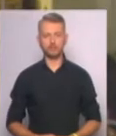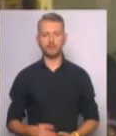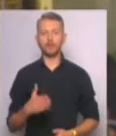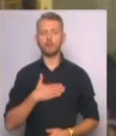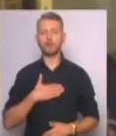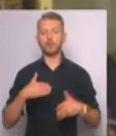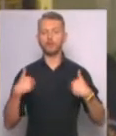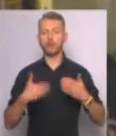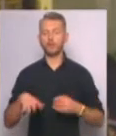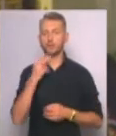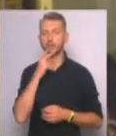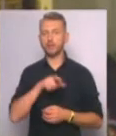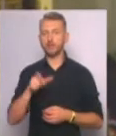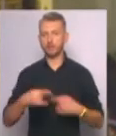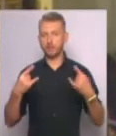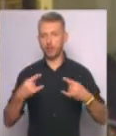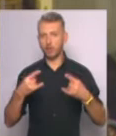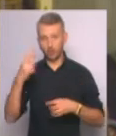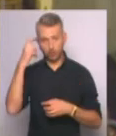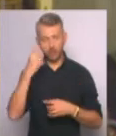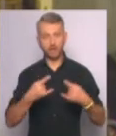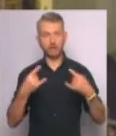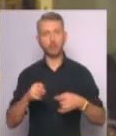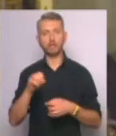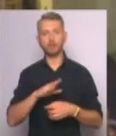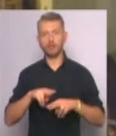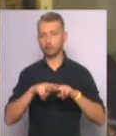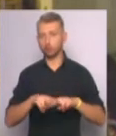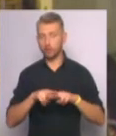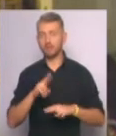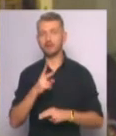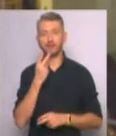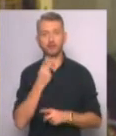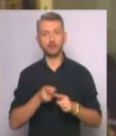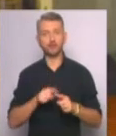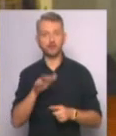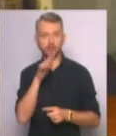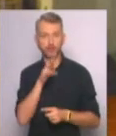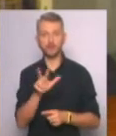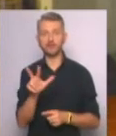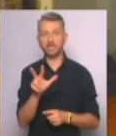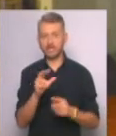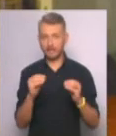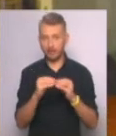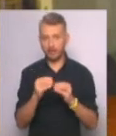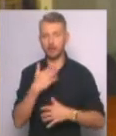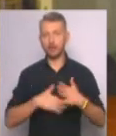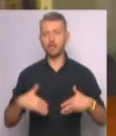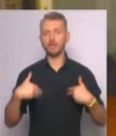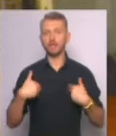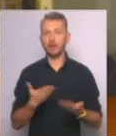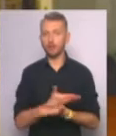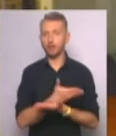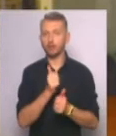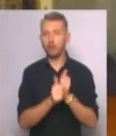Мої безмежні вітання всім глядачам телеканалу «Київ», каналу «Європейської столиці». Традиційно у цей час о 15:10 ми раді вітати кожного з